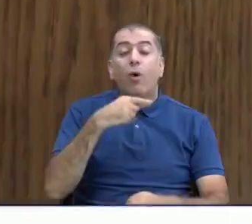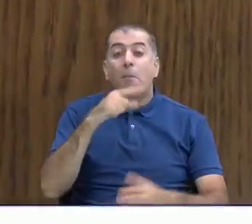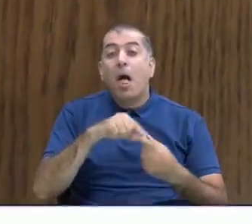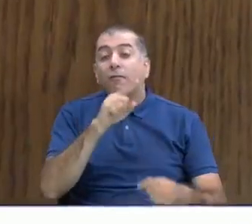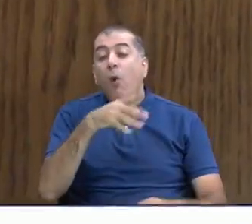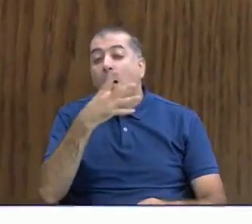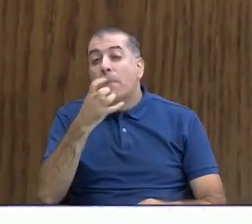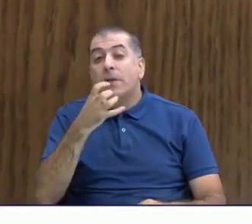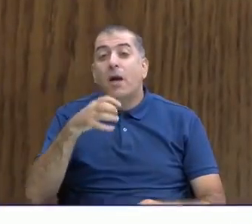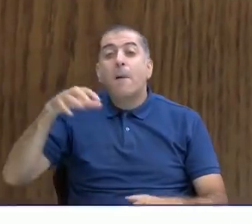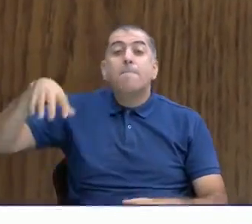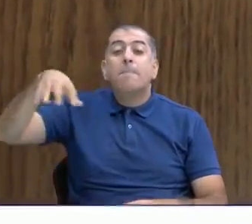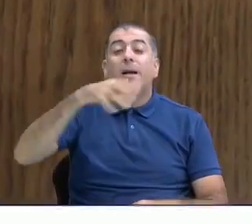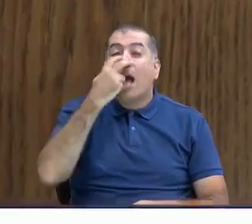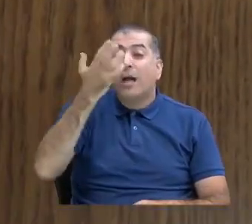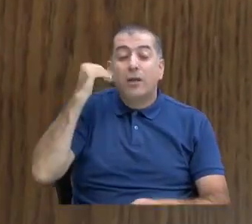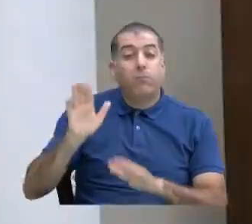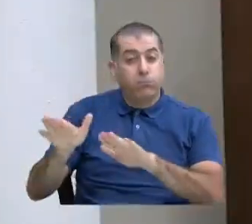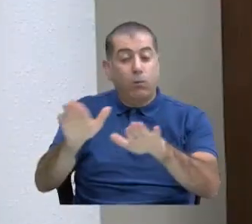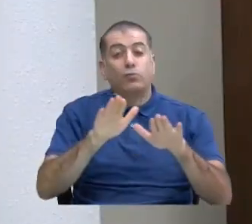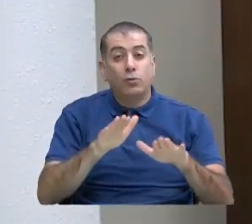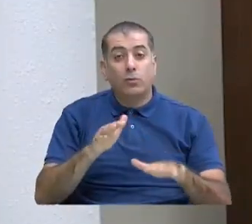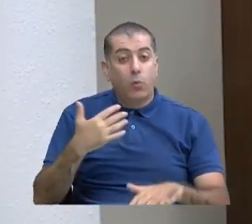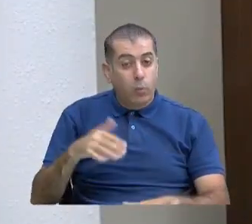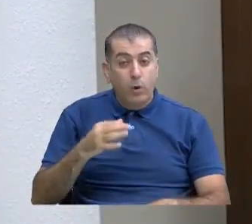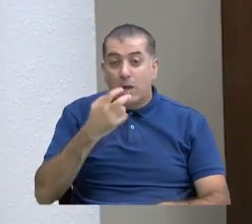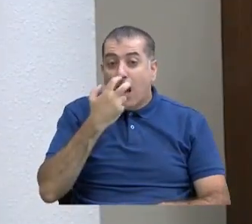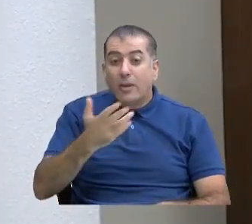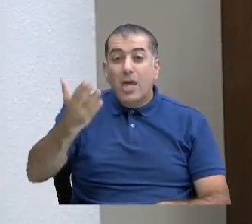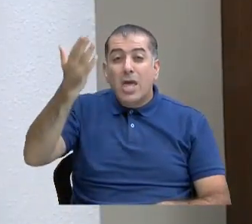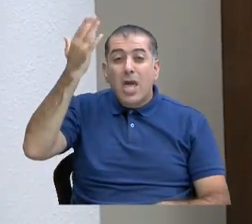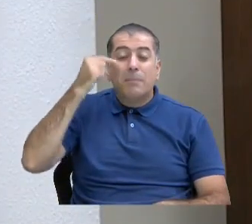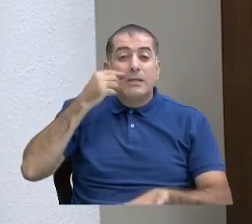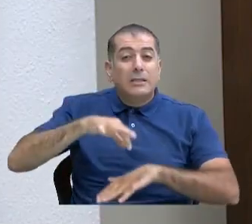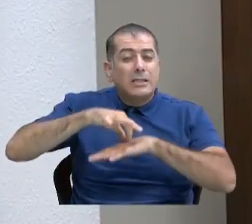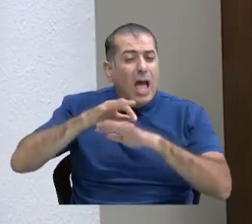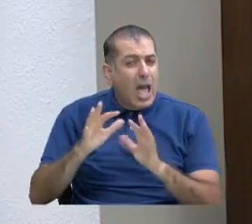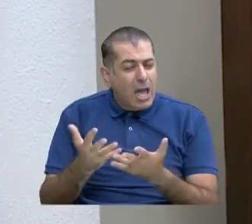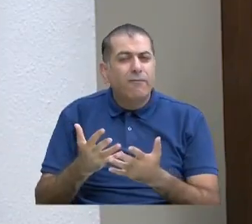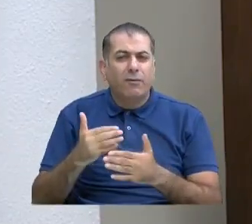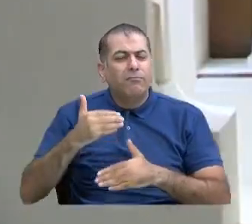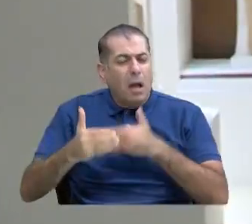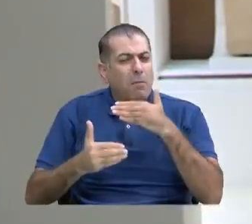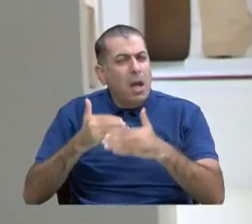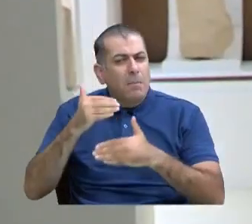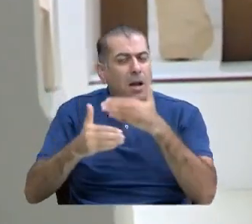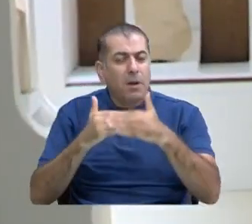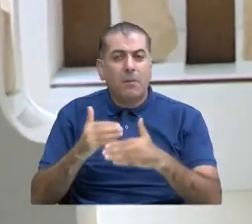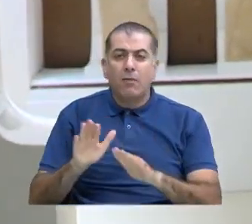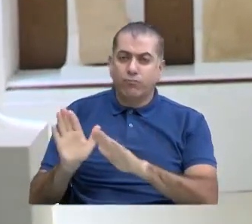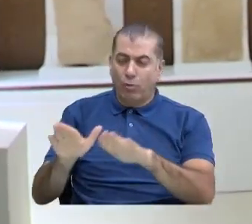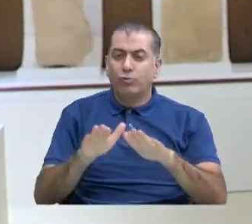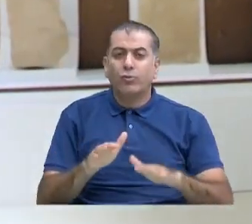ليجسد هذا المتحف فترات من الوجود الانساني على تراب الطفيله وليكون شاهدا على ارثها الكبير